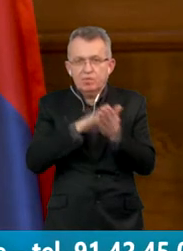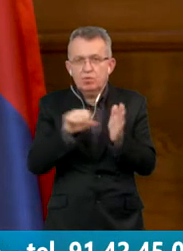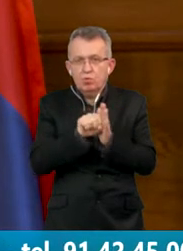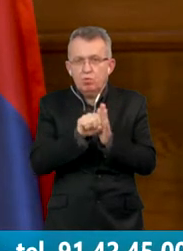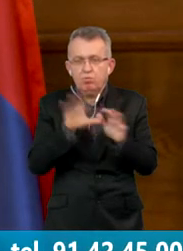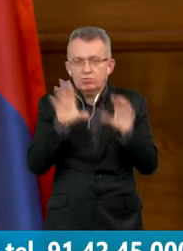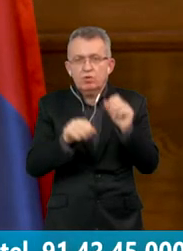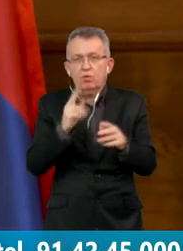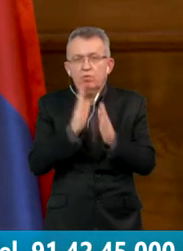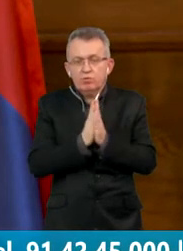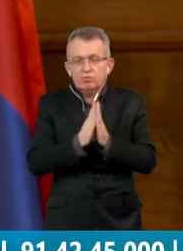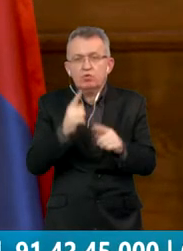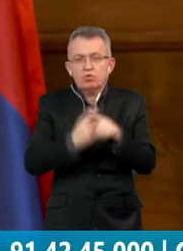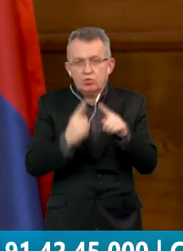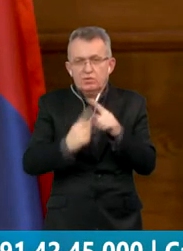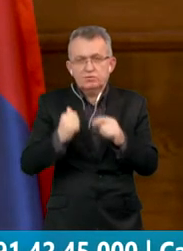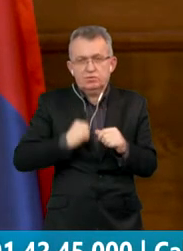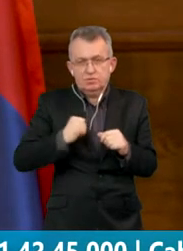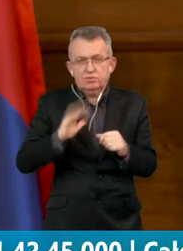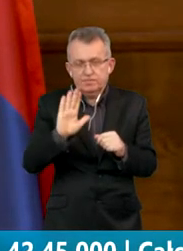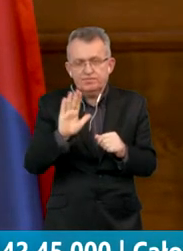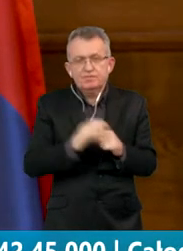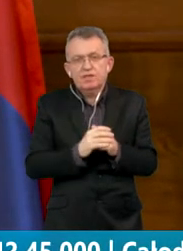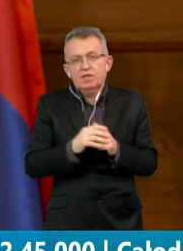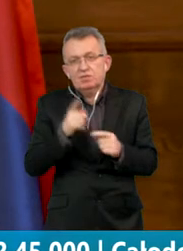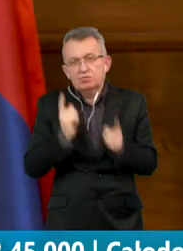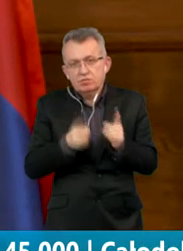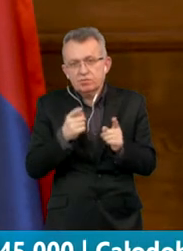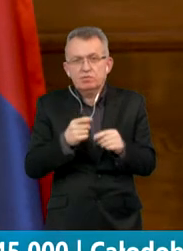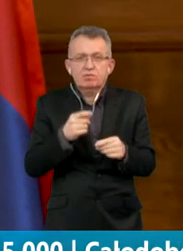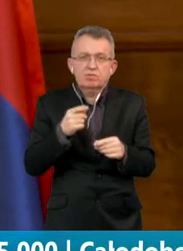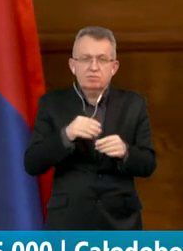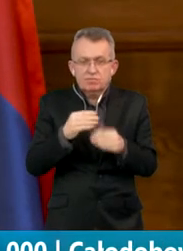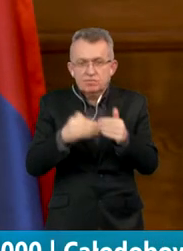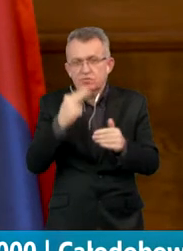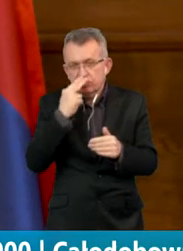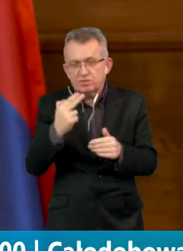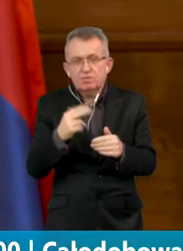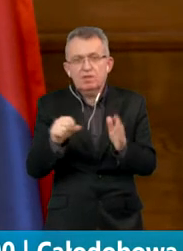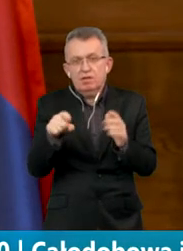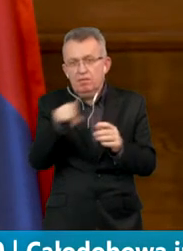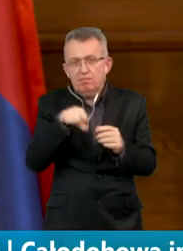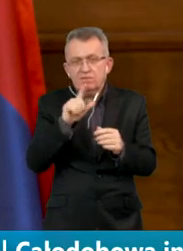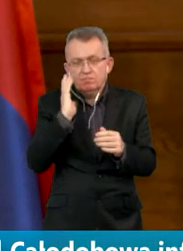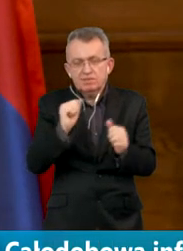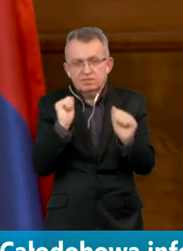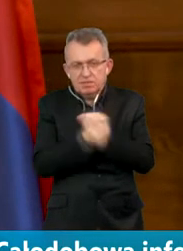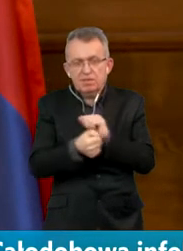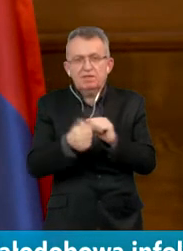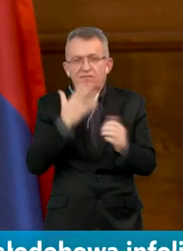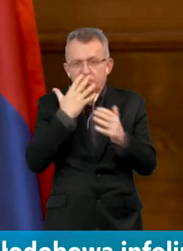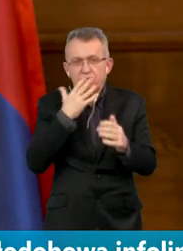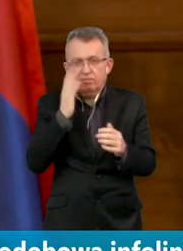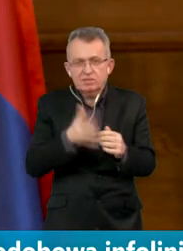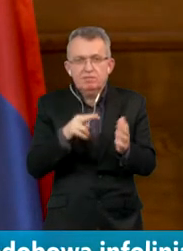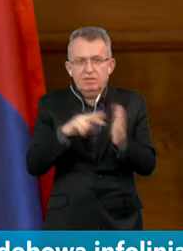więc proszę o trochę cierpliwości. Szykujemy postępowanie i myślę, że plac Batorego też zmieni swoje oblicze